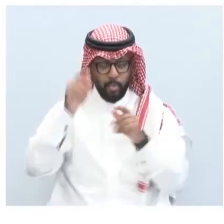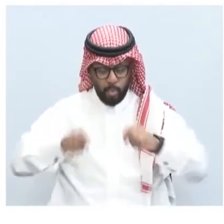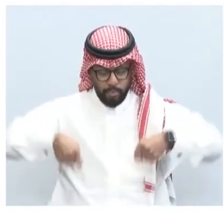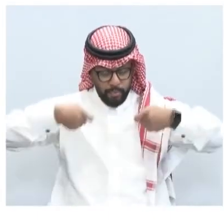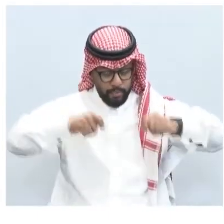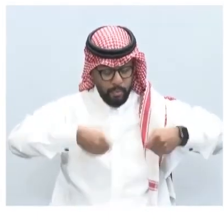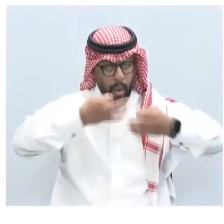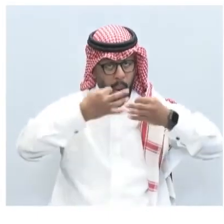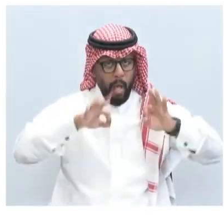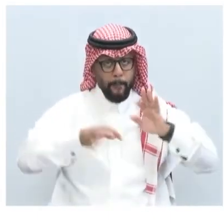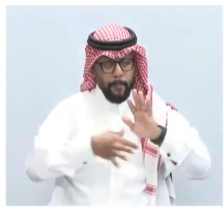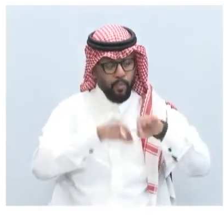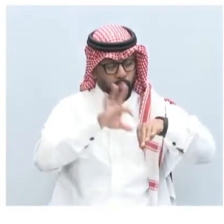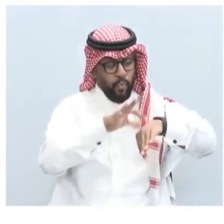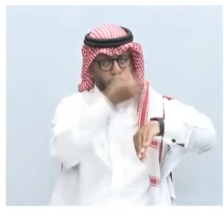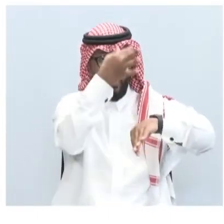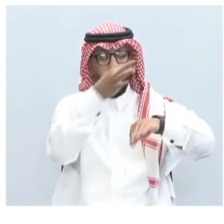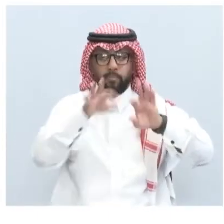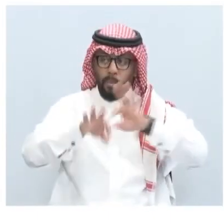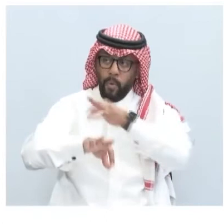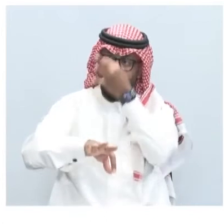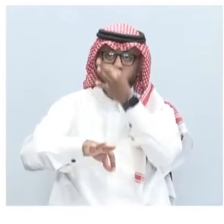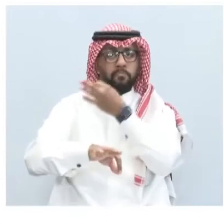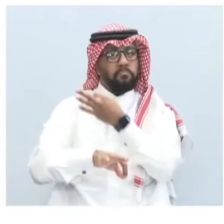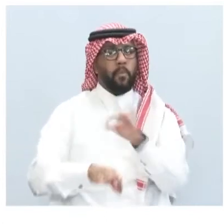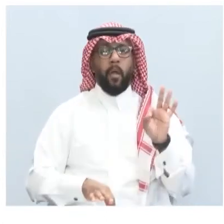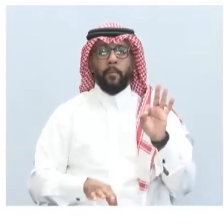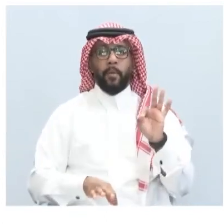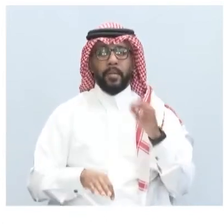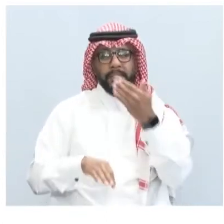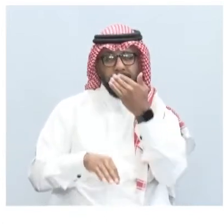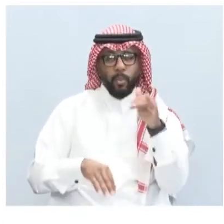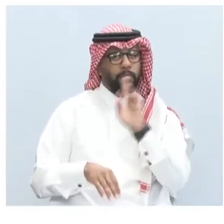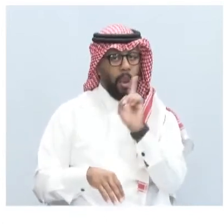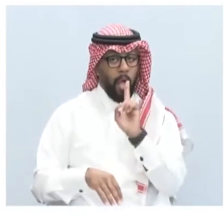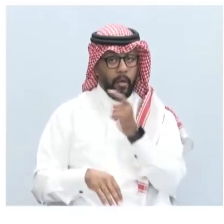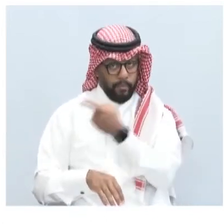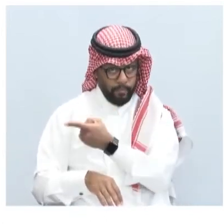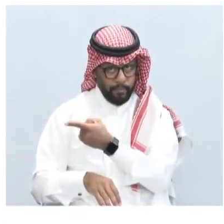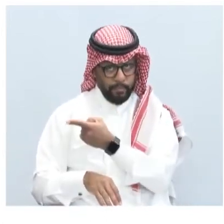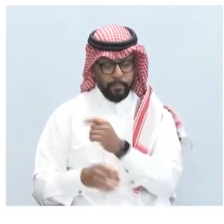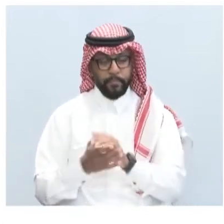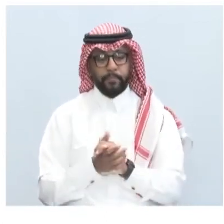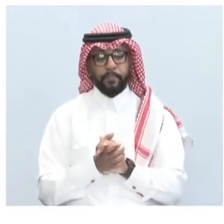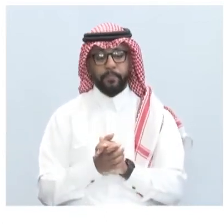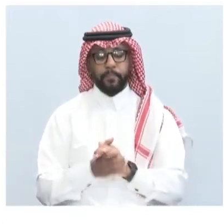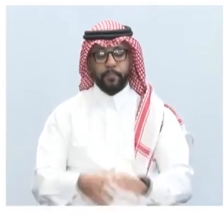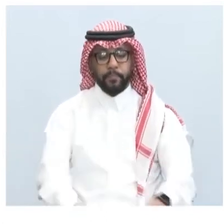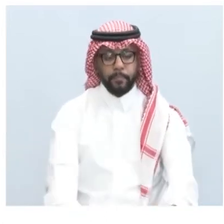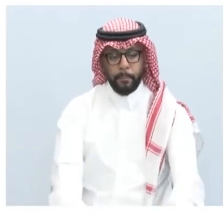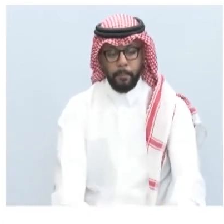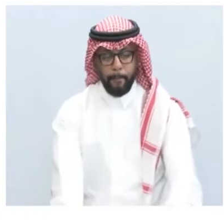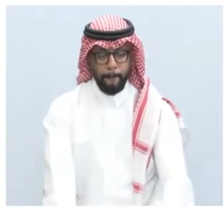الجورب ساترا للقدم مع الكعبين ونذكر الان مثال لخف او